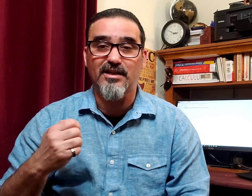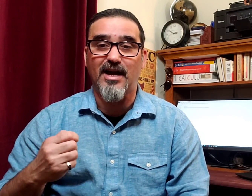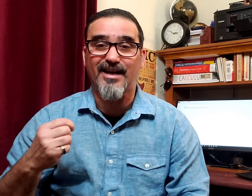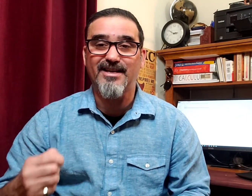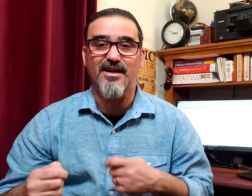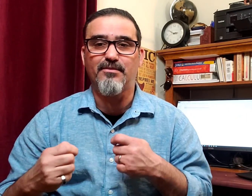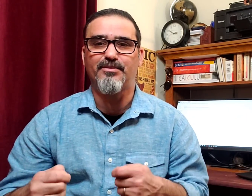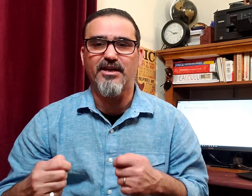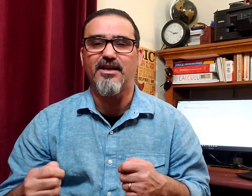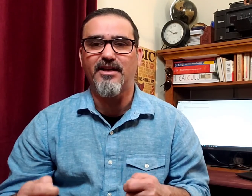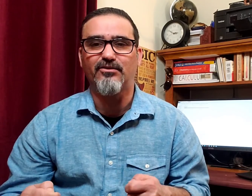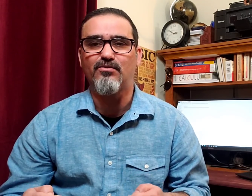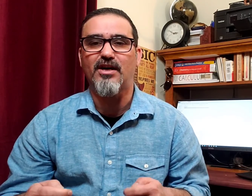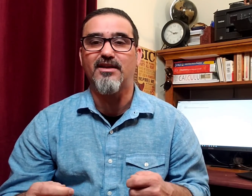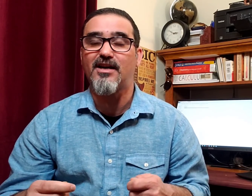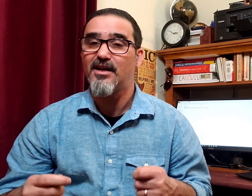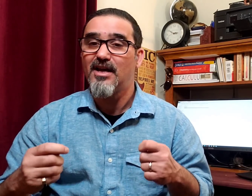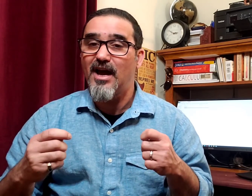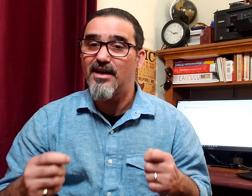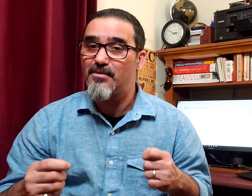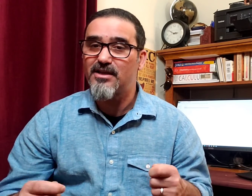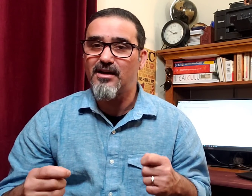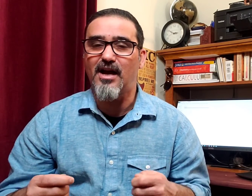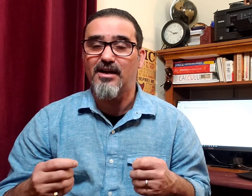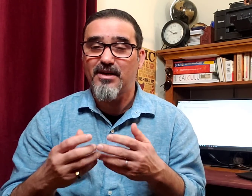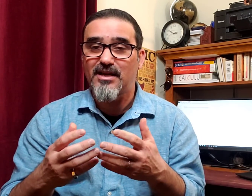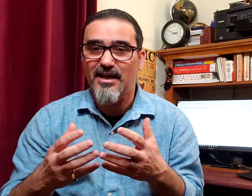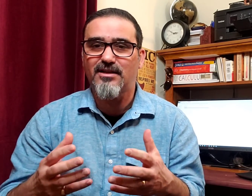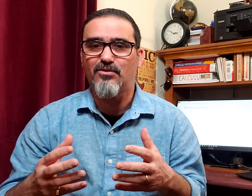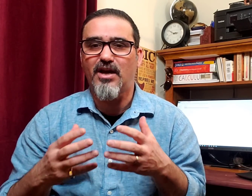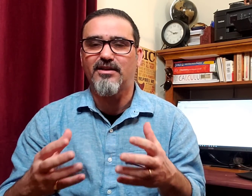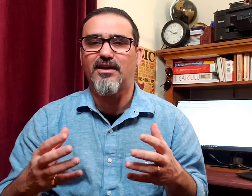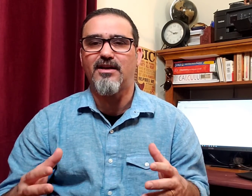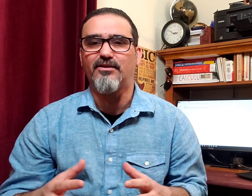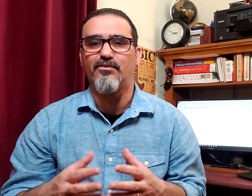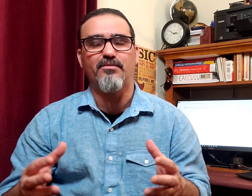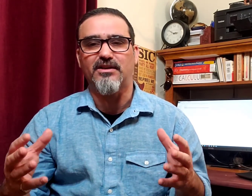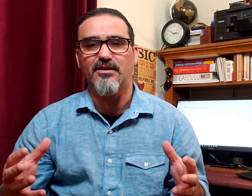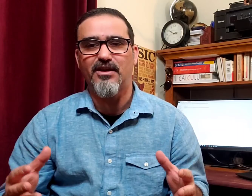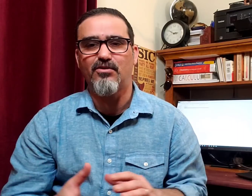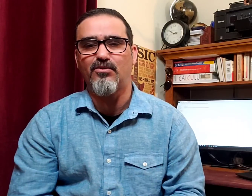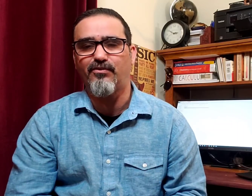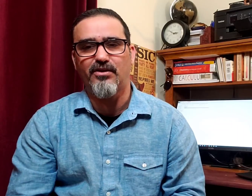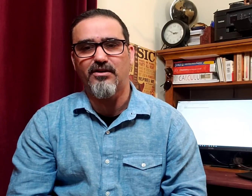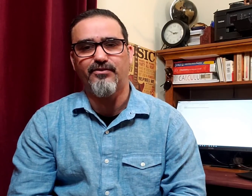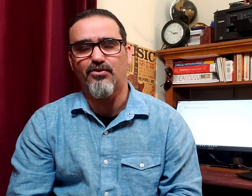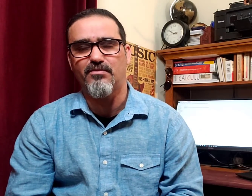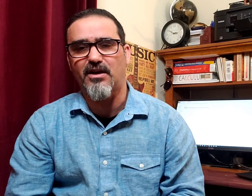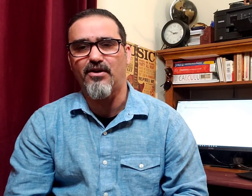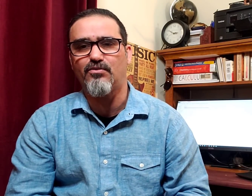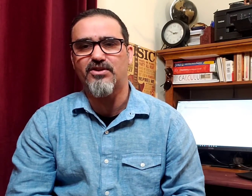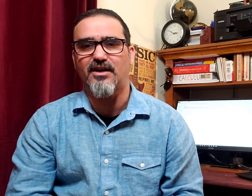قوة العقيدة المبدئية اللي عندهم، وكذلك على مدى العدل والعدالة اللي عندهم في المطالب ديالهم